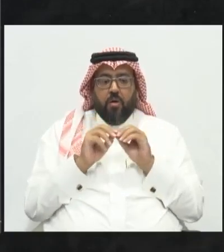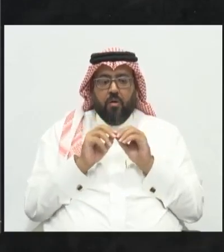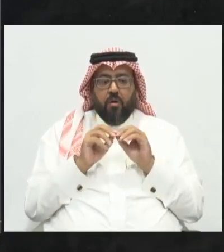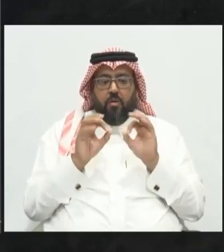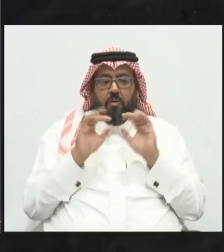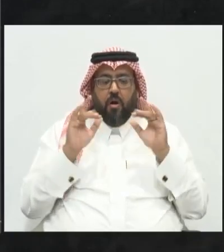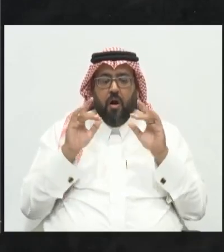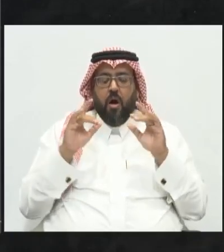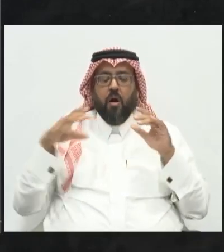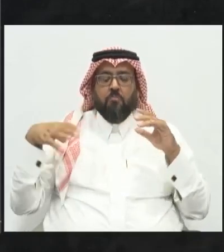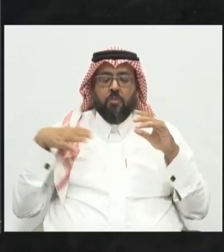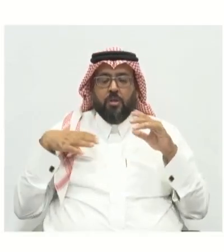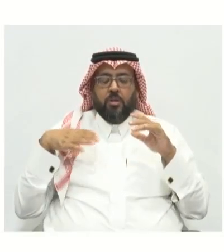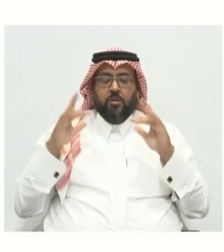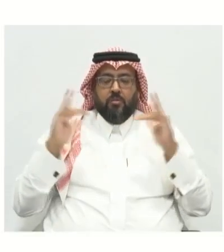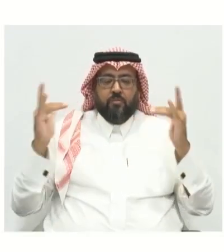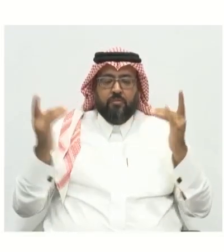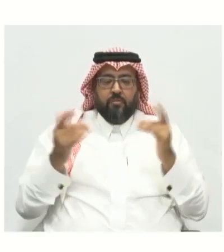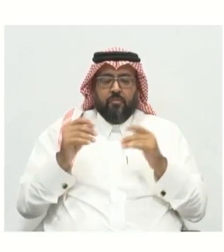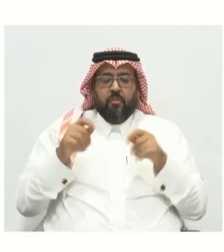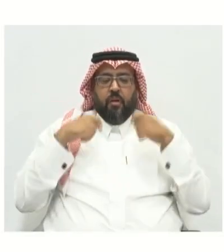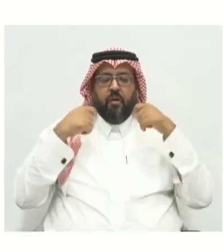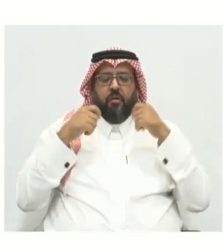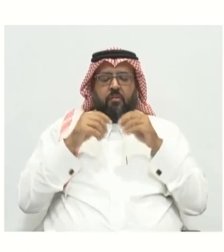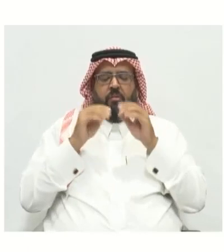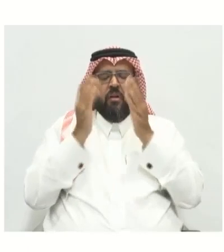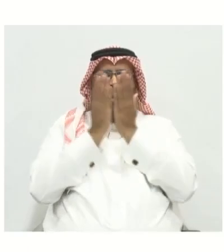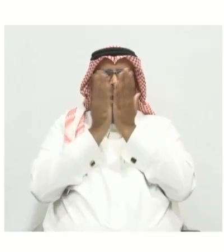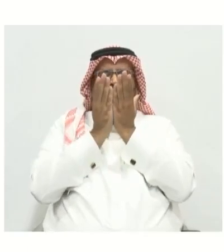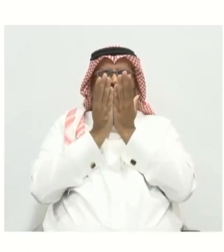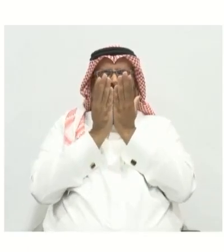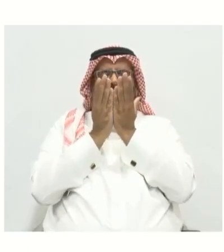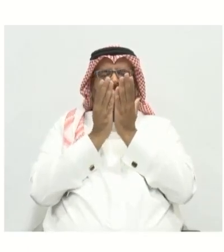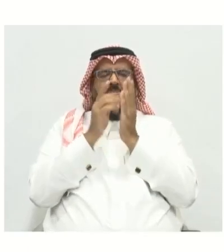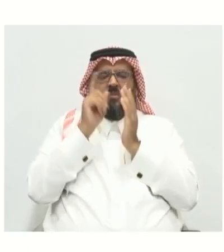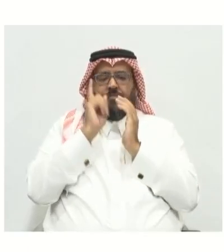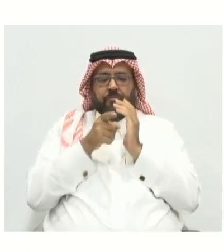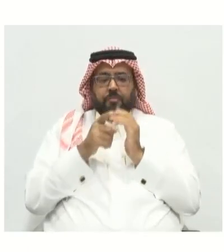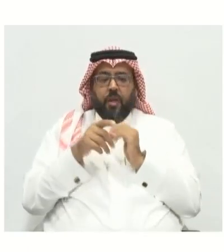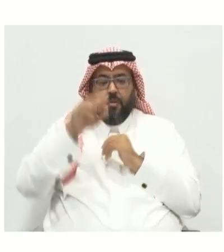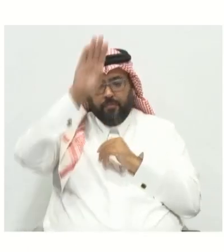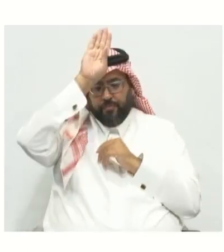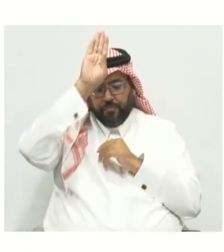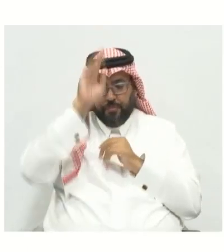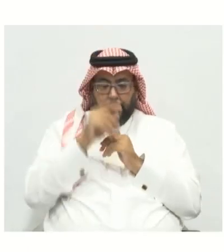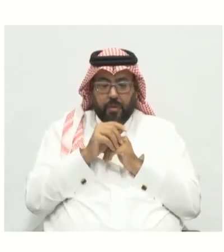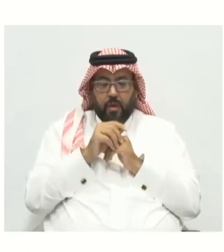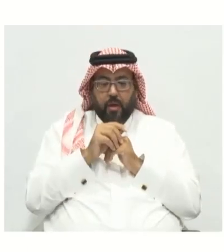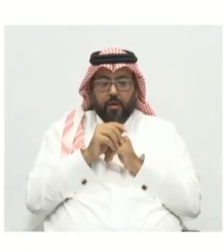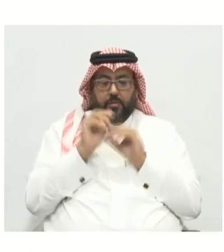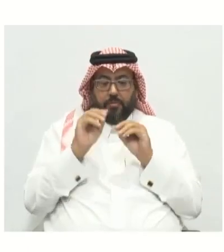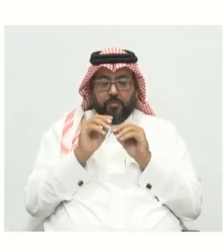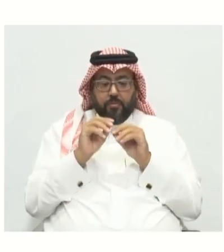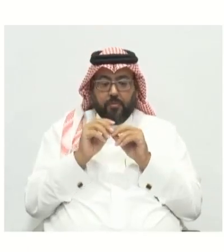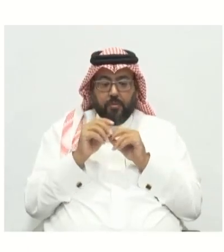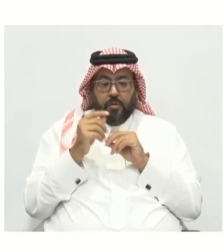مجلس الوزراء هنا قد صدر الامر الملكي الكريم رقم ال تقسيم 61 وتاريخ